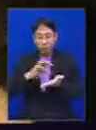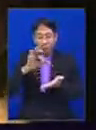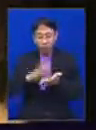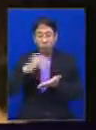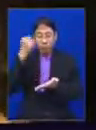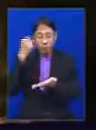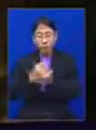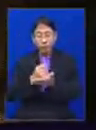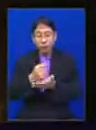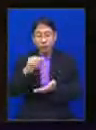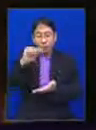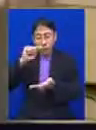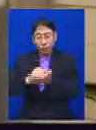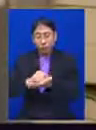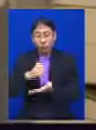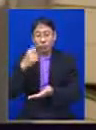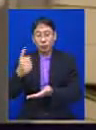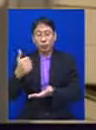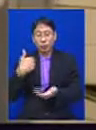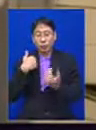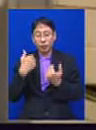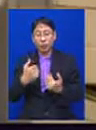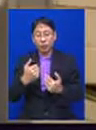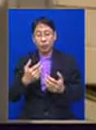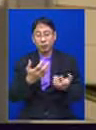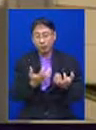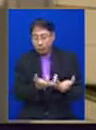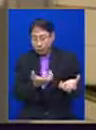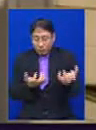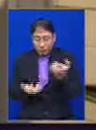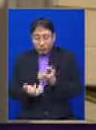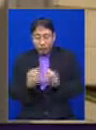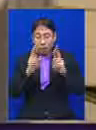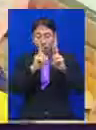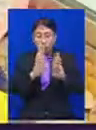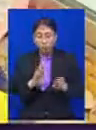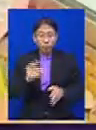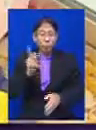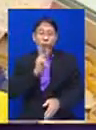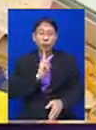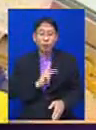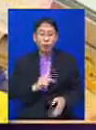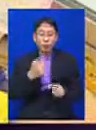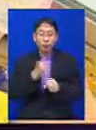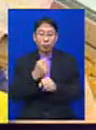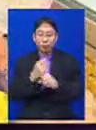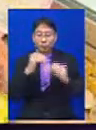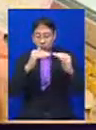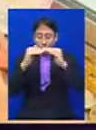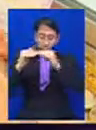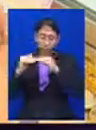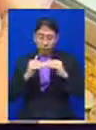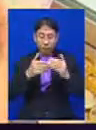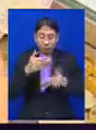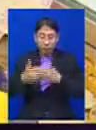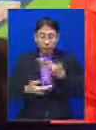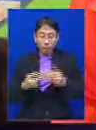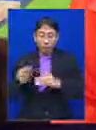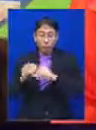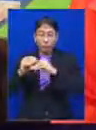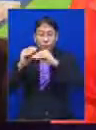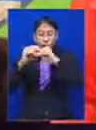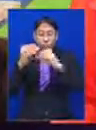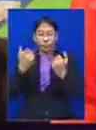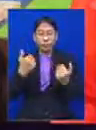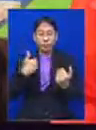ขอรับสิทธิ์ซื้อจองสลากได้ถือว่าเป็นการรื้อระบบการจัดสรรโควต้าสลากทั้งหมดและสร้างความเป็นธรรมในการซื้อขายสลากมากขึ้น